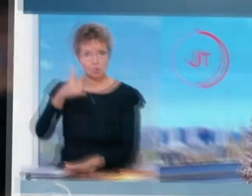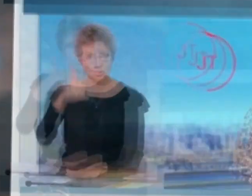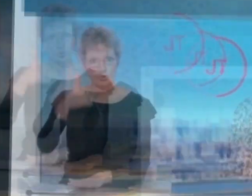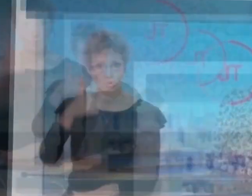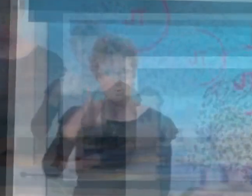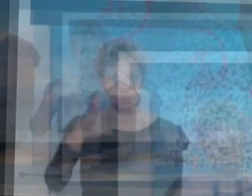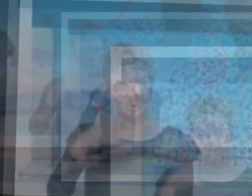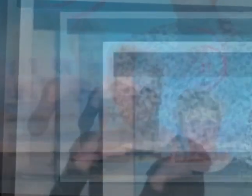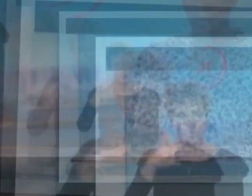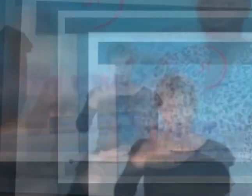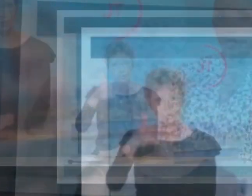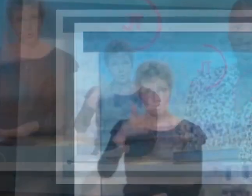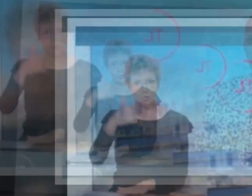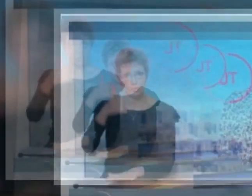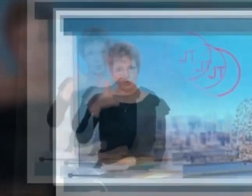janvier.